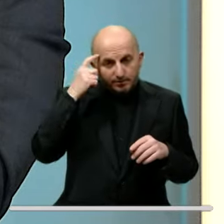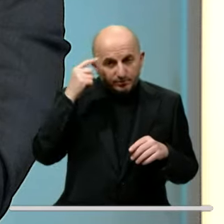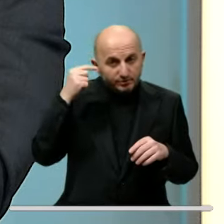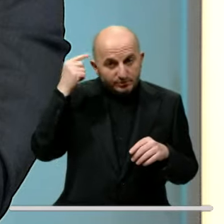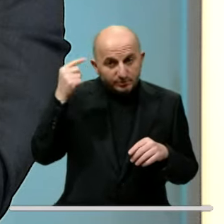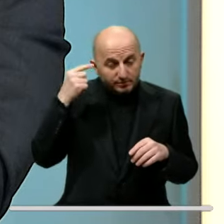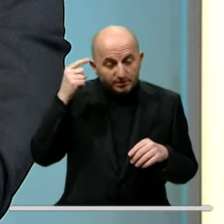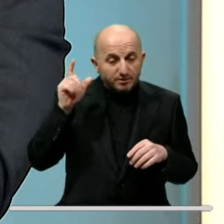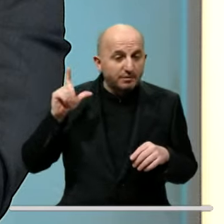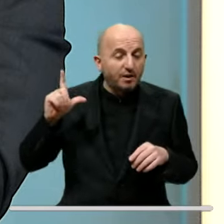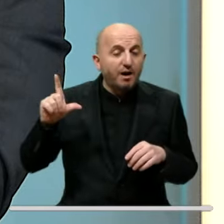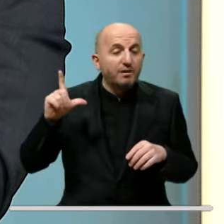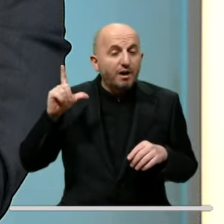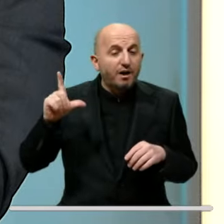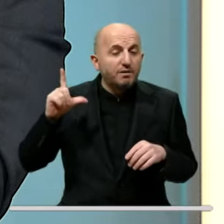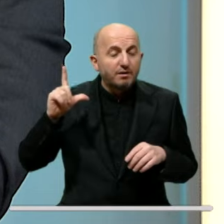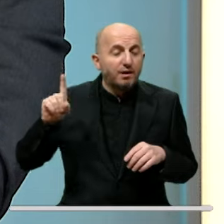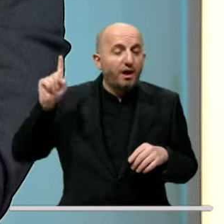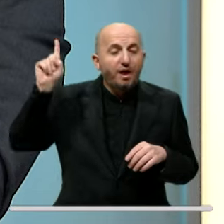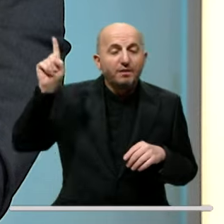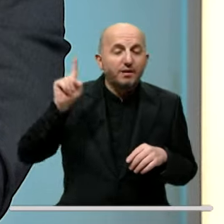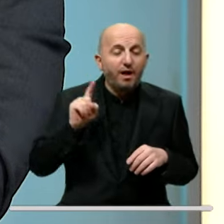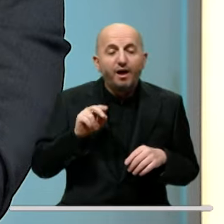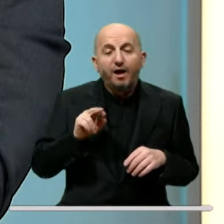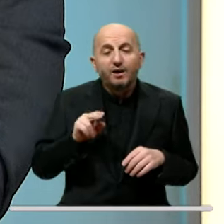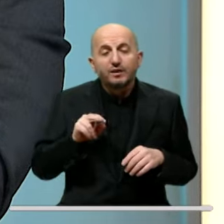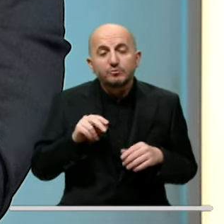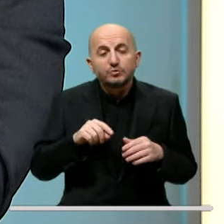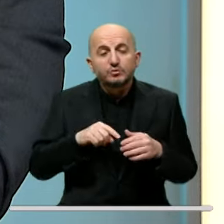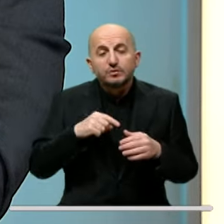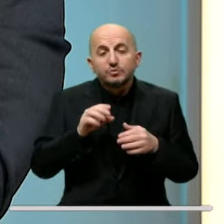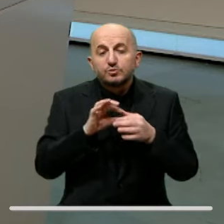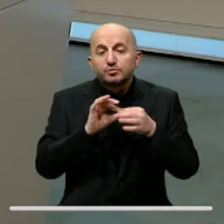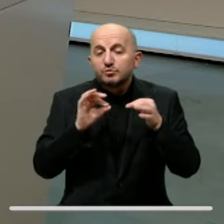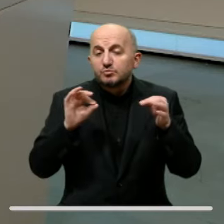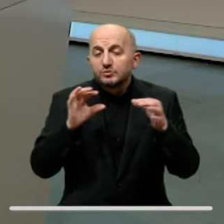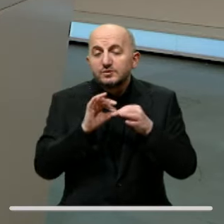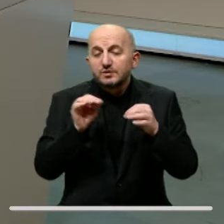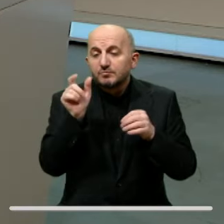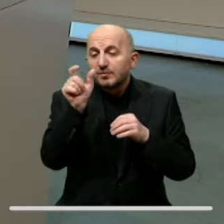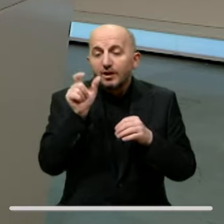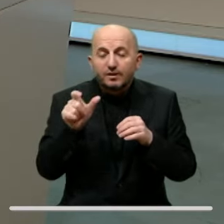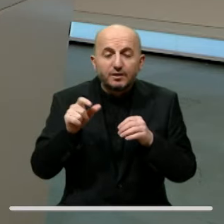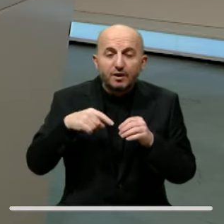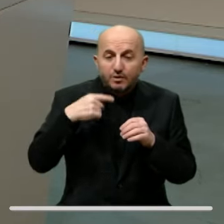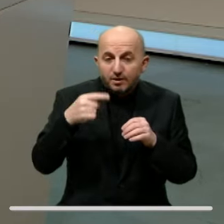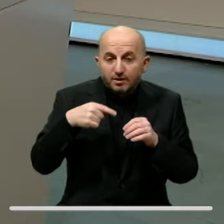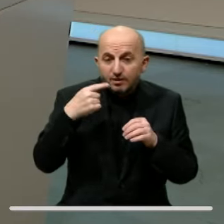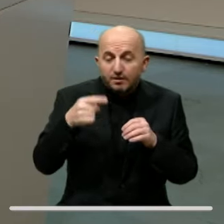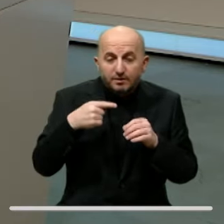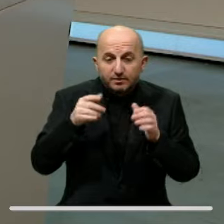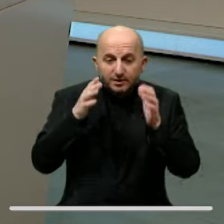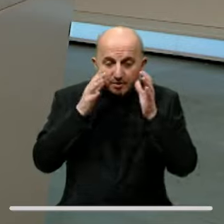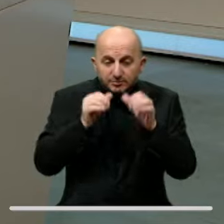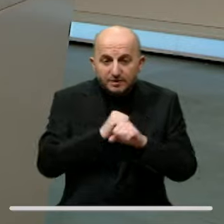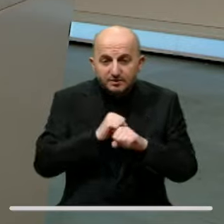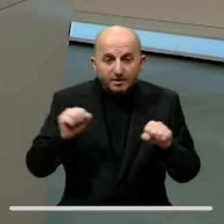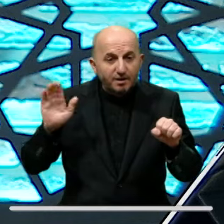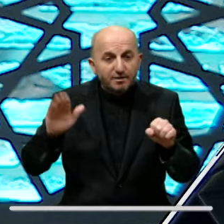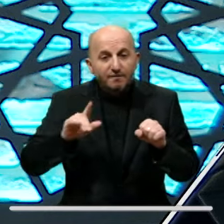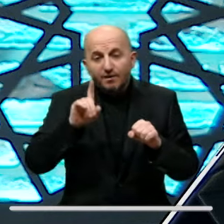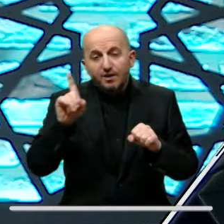zihnimizden La ilahe illallah Allah gibi lafızları, yani kelimeleri, cümleleri getirirsek namaza zararı var